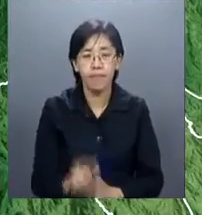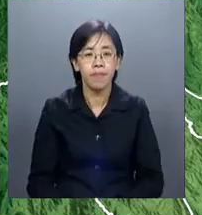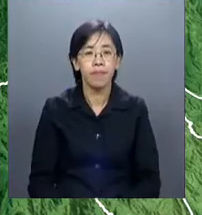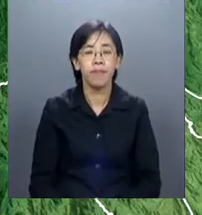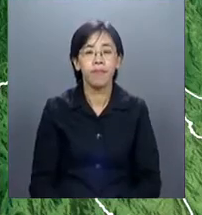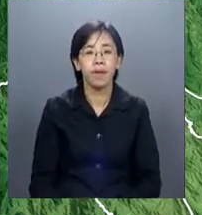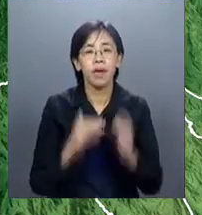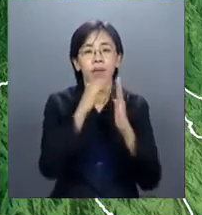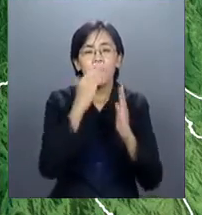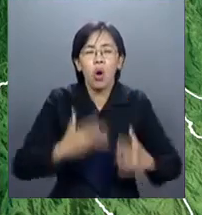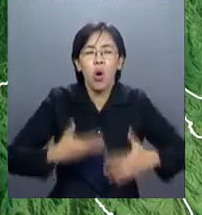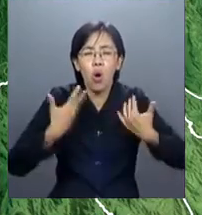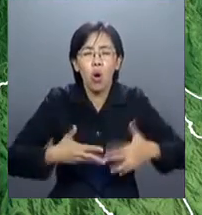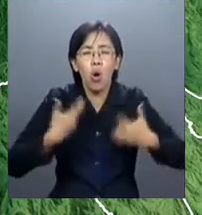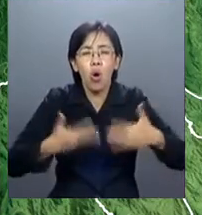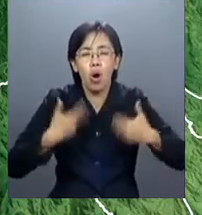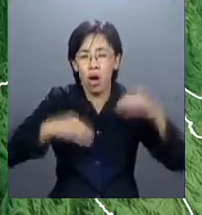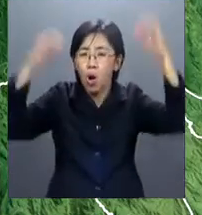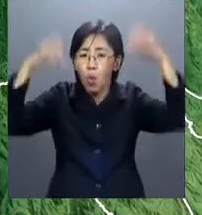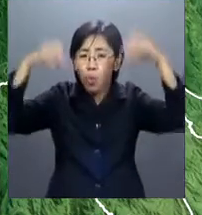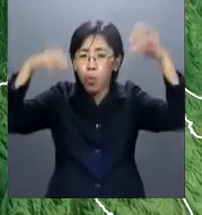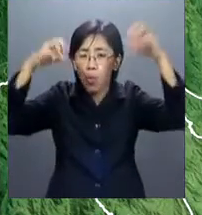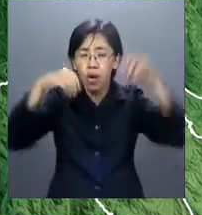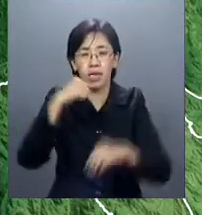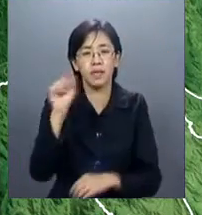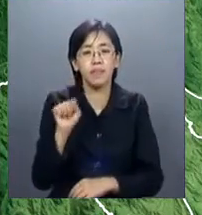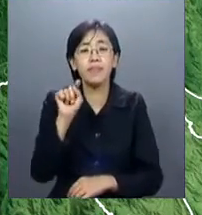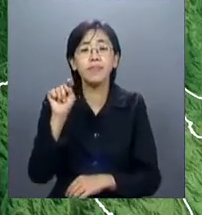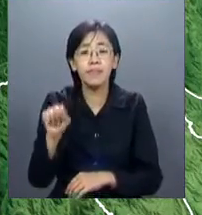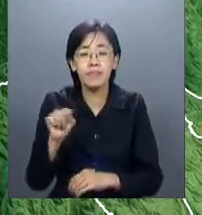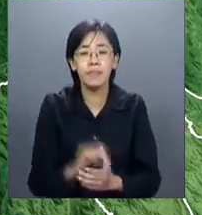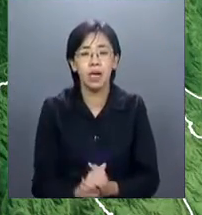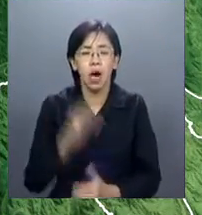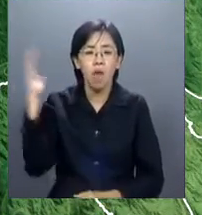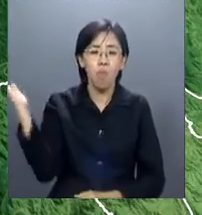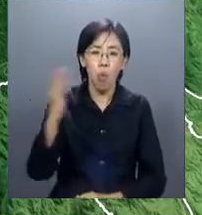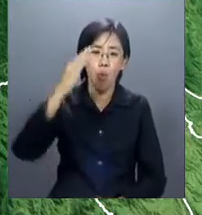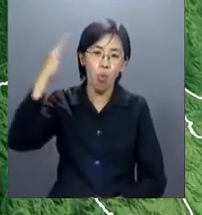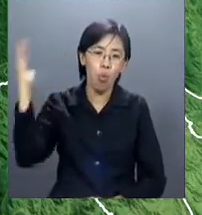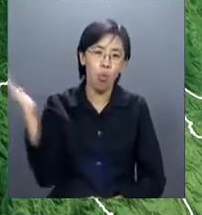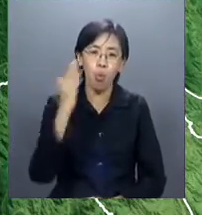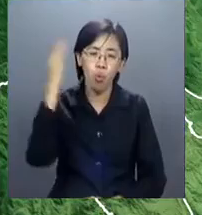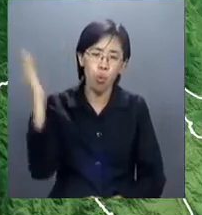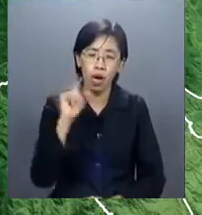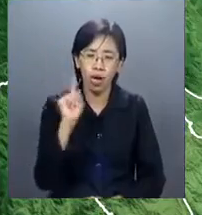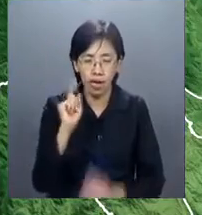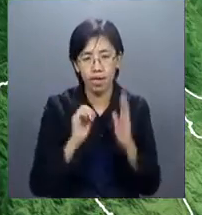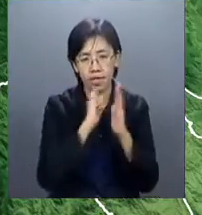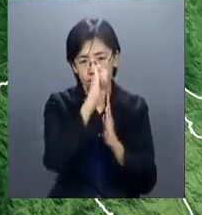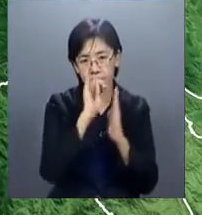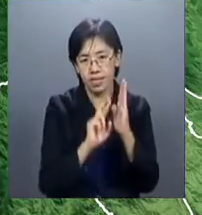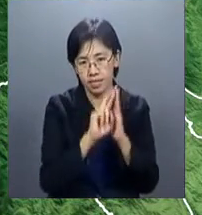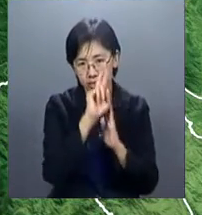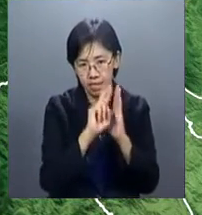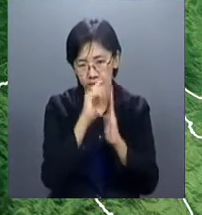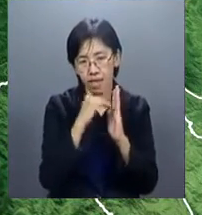ภาคเหนืออากาศร้อนจัดโดยทั่วไปโดยมีฝนฟ้าคะนองบางแห่ง 10% ของพื้นที่กับมีลมกระโชกแรงส่วนมากที่บริเวณจังหวัดเชียงใหม่เชียงราย